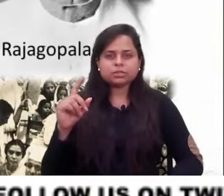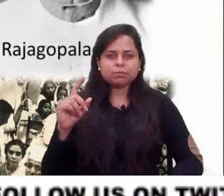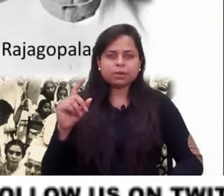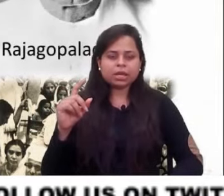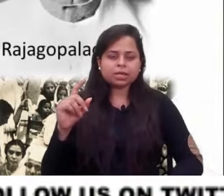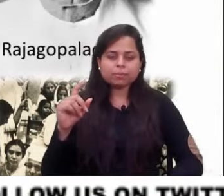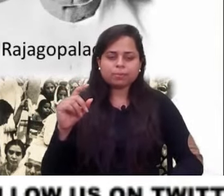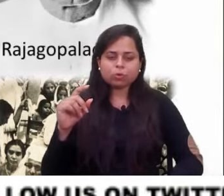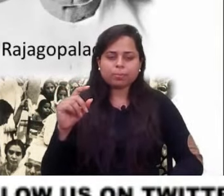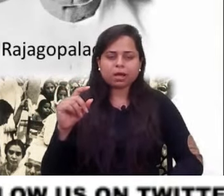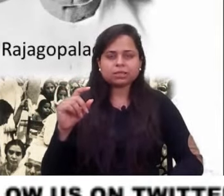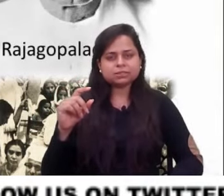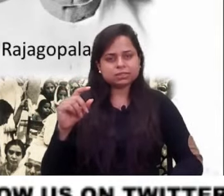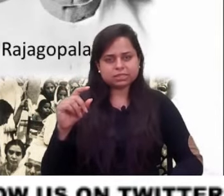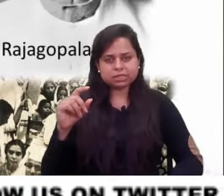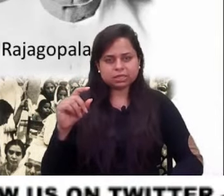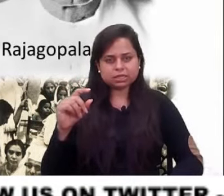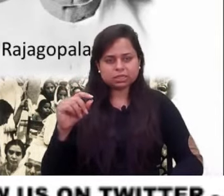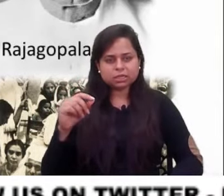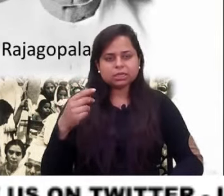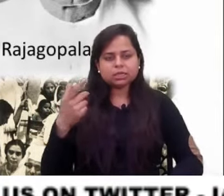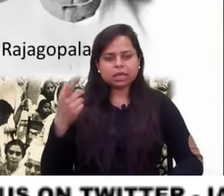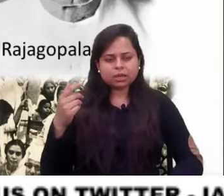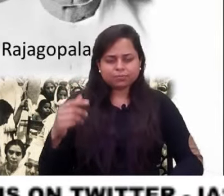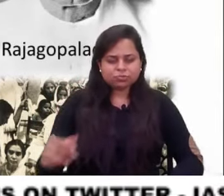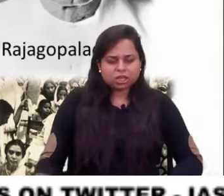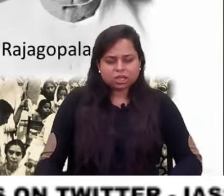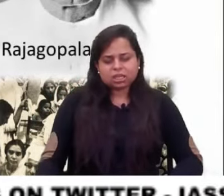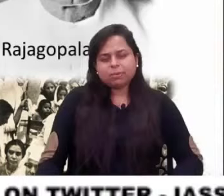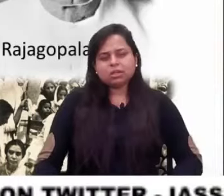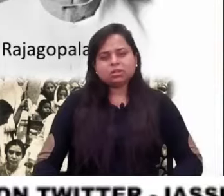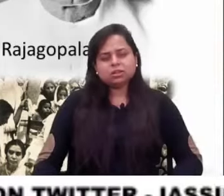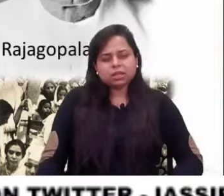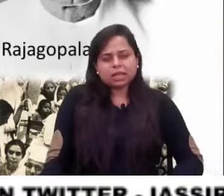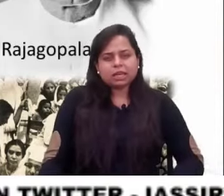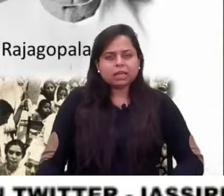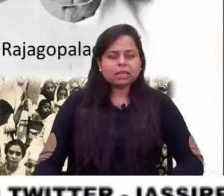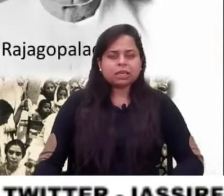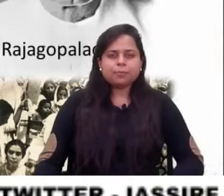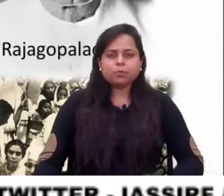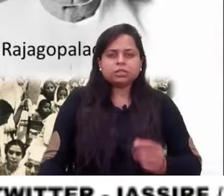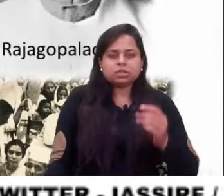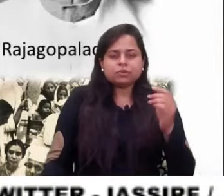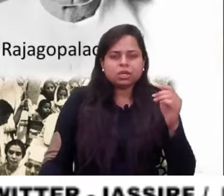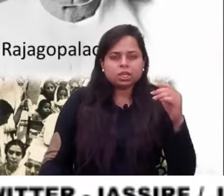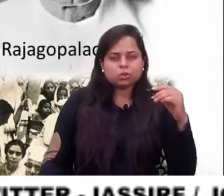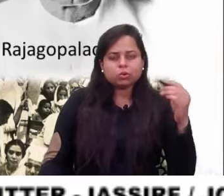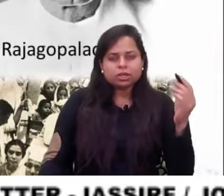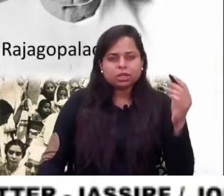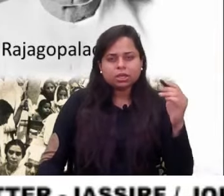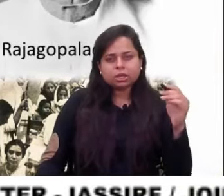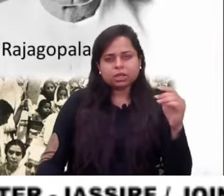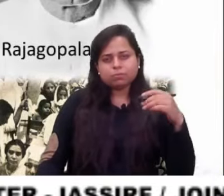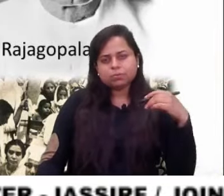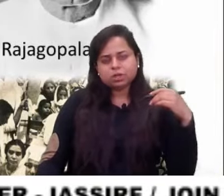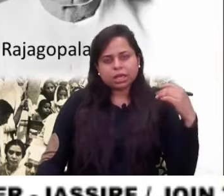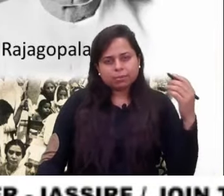सामने उनको पाकिस्तान यह कहने लगे कि पूरे